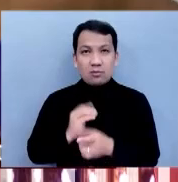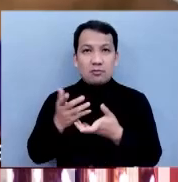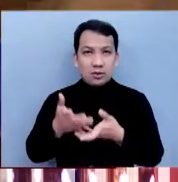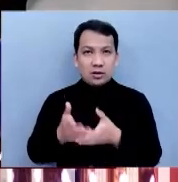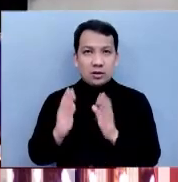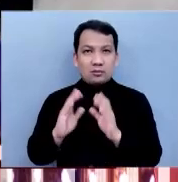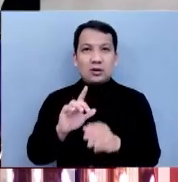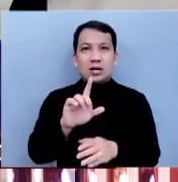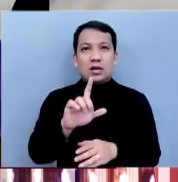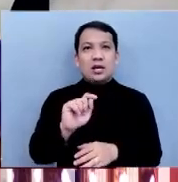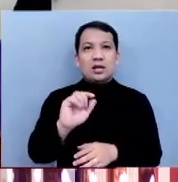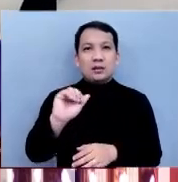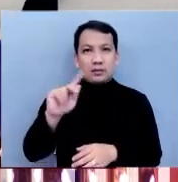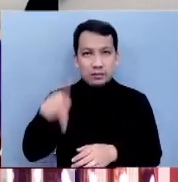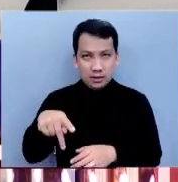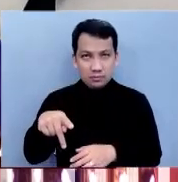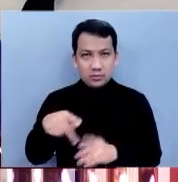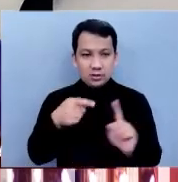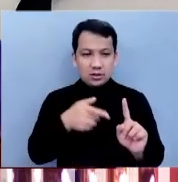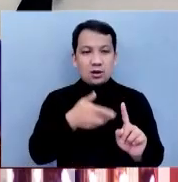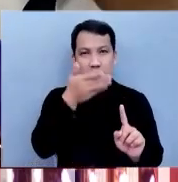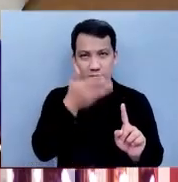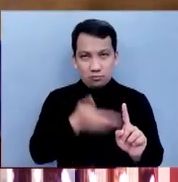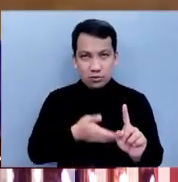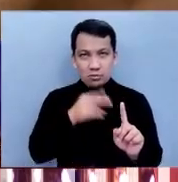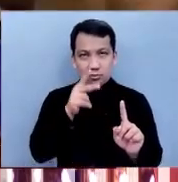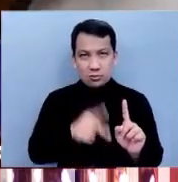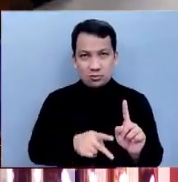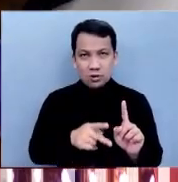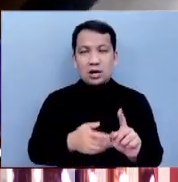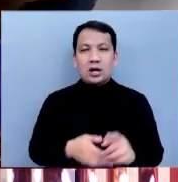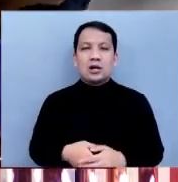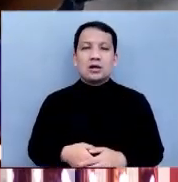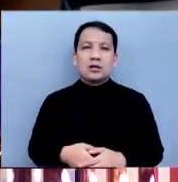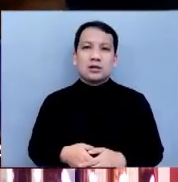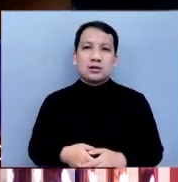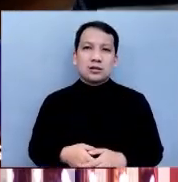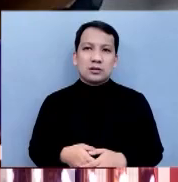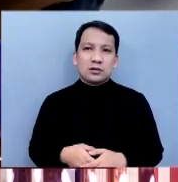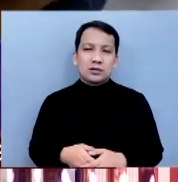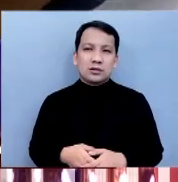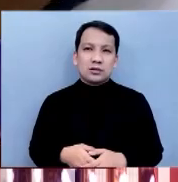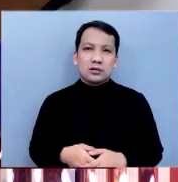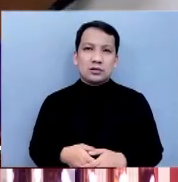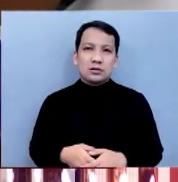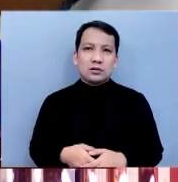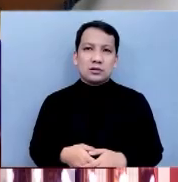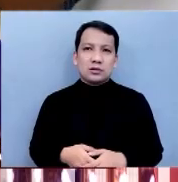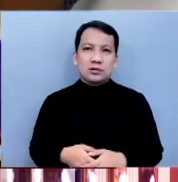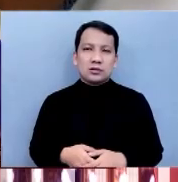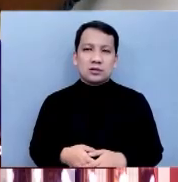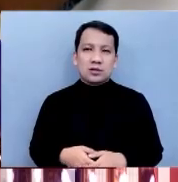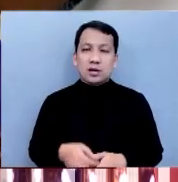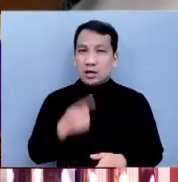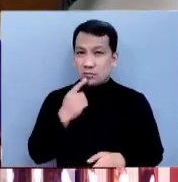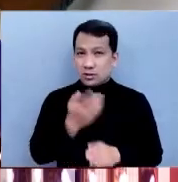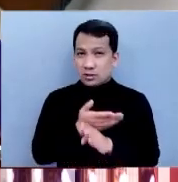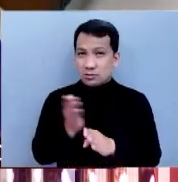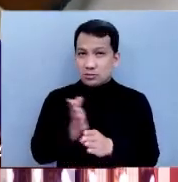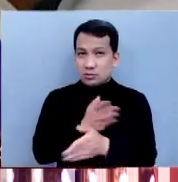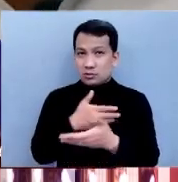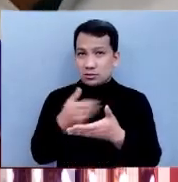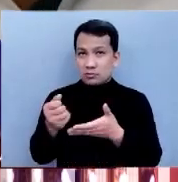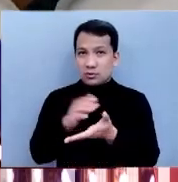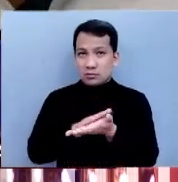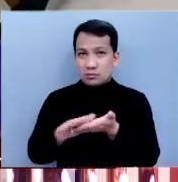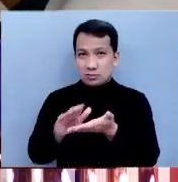LTAP sa person. Pero ang lusot niya kumbaga sir ay pinapalinis niya nga kaya siya nasa labas yung baril. Tama